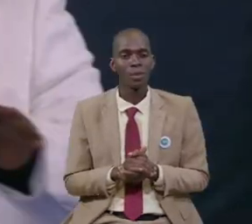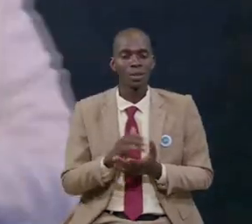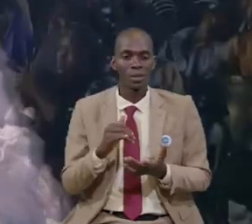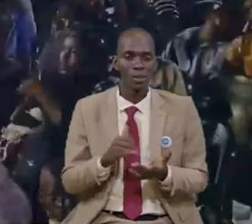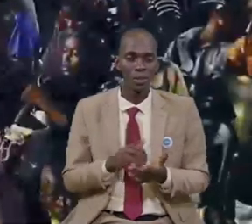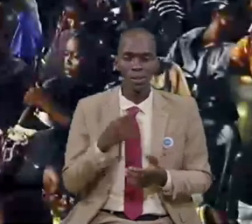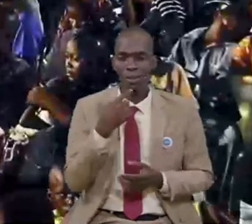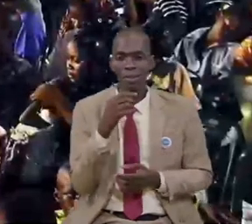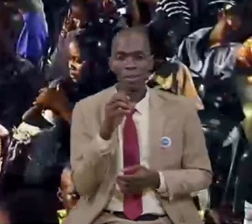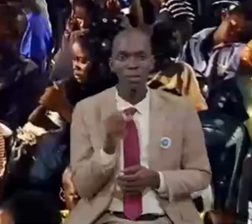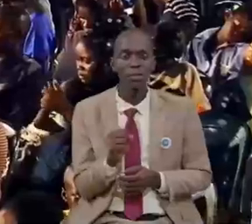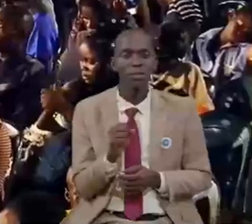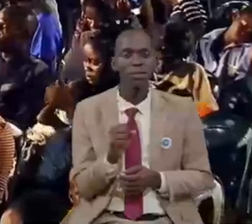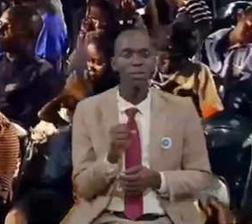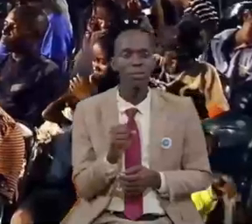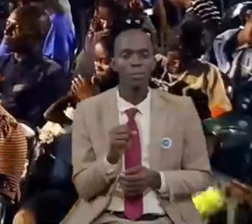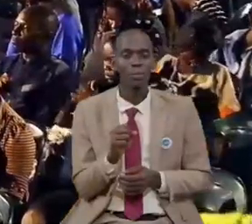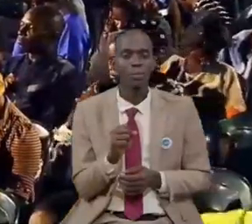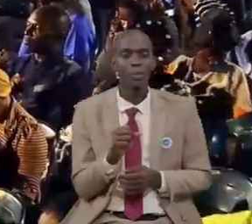cela nous dit comment cela s'est produit.